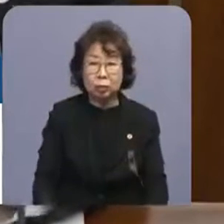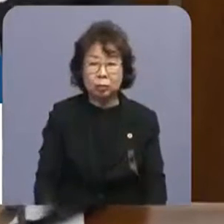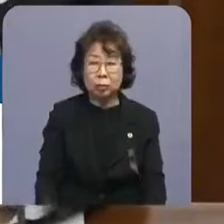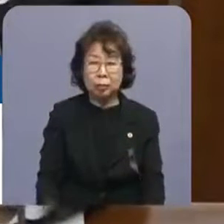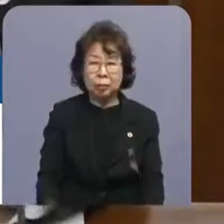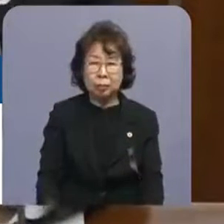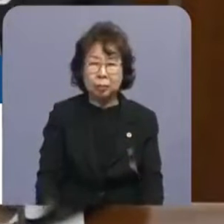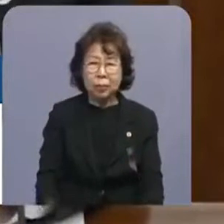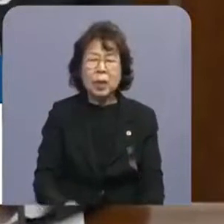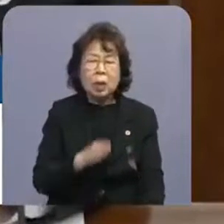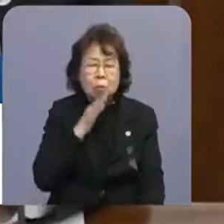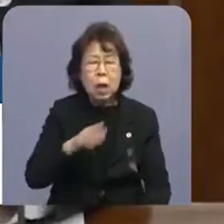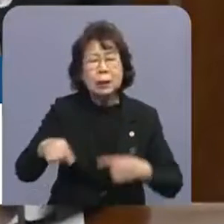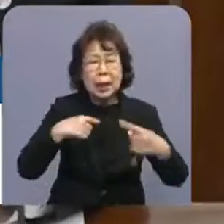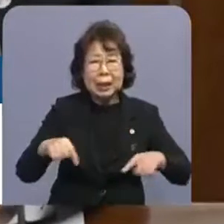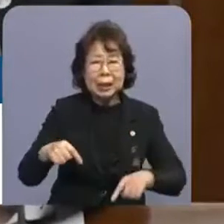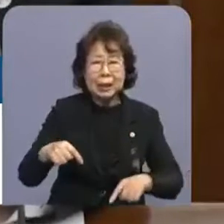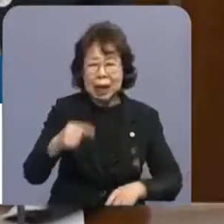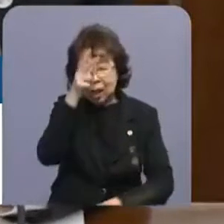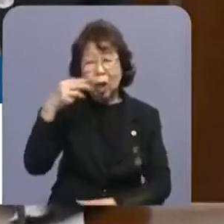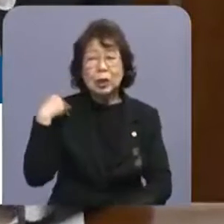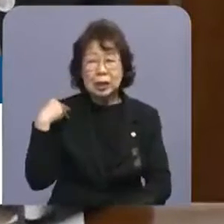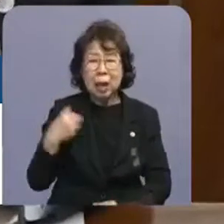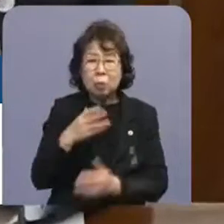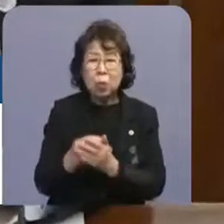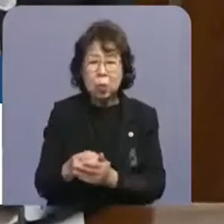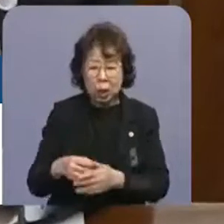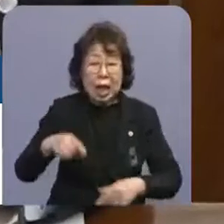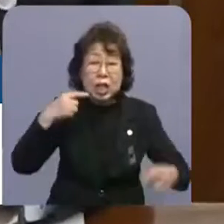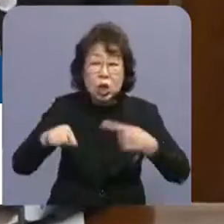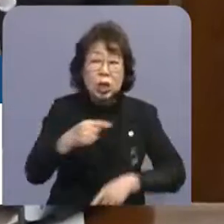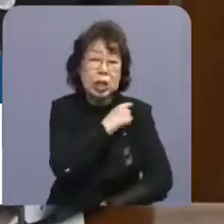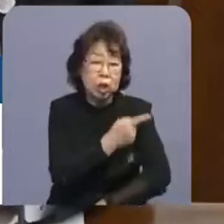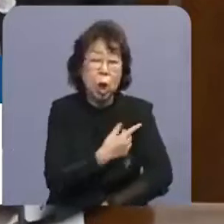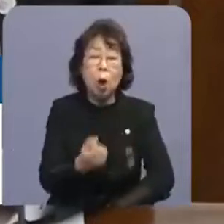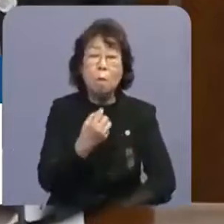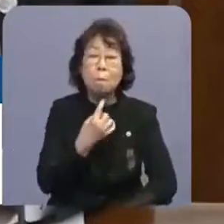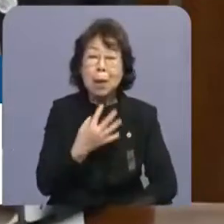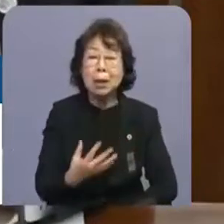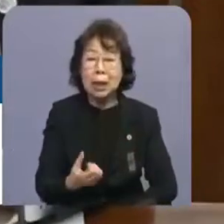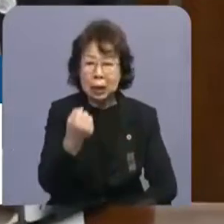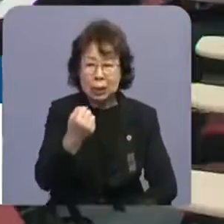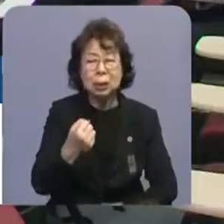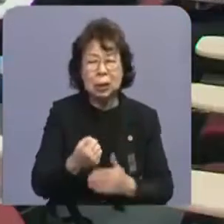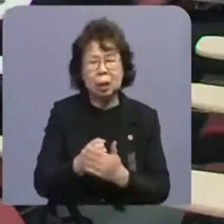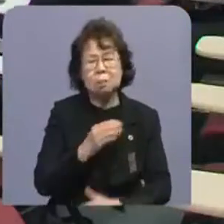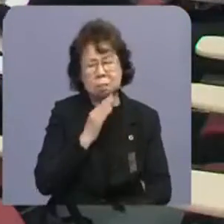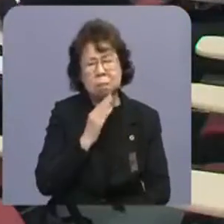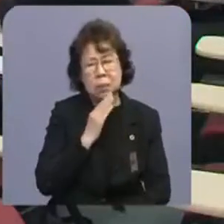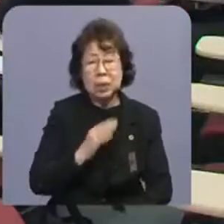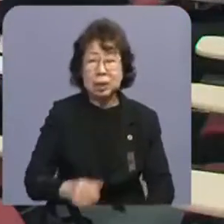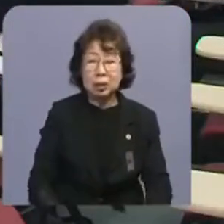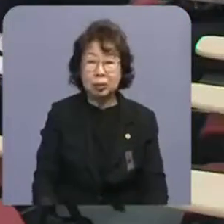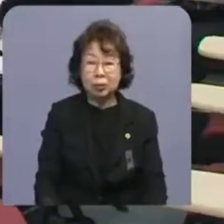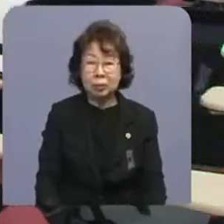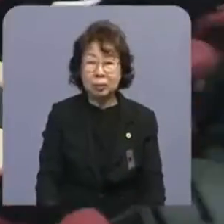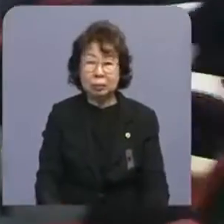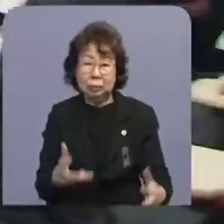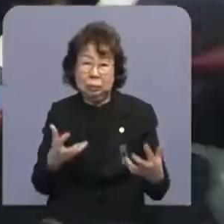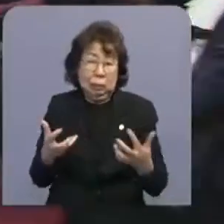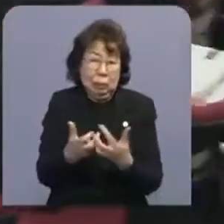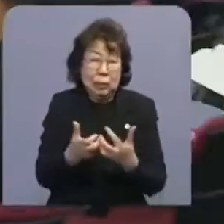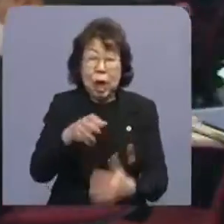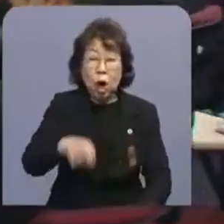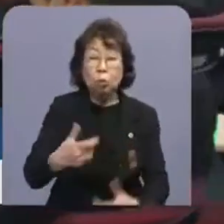사실상 자치경찰위원회는 손발이 없는 직업만 있는 이런 부서가 되어 있는 현실입니다. 인파가 몰리는